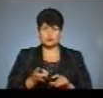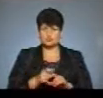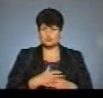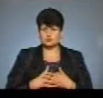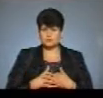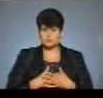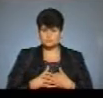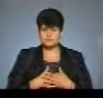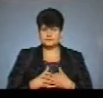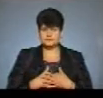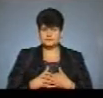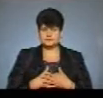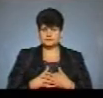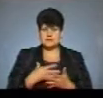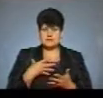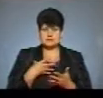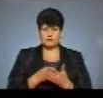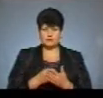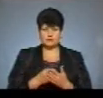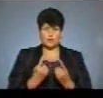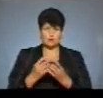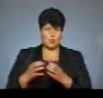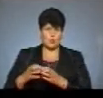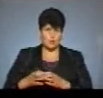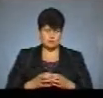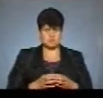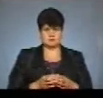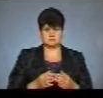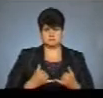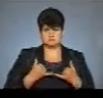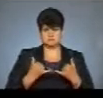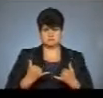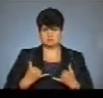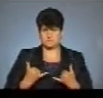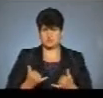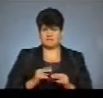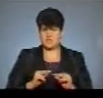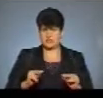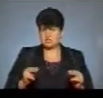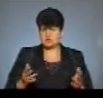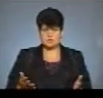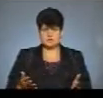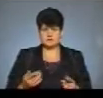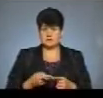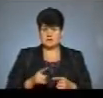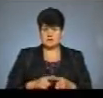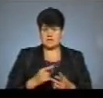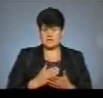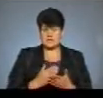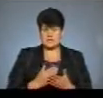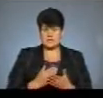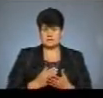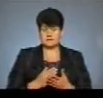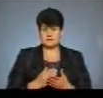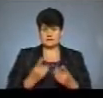любила своїх одногрупників, з повагою ставилася до викладачів. Це, знову ж таки, є певна